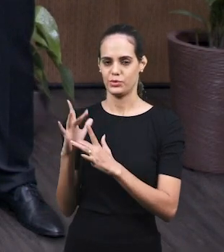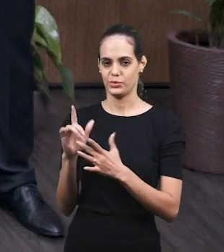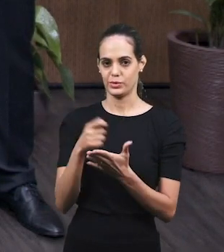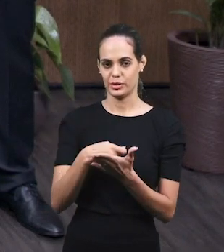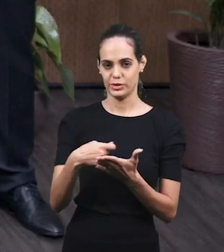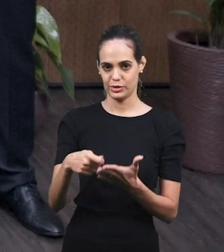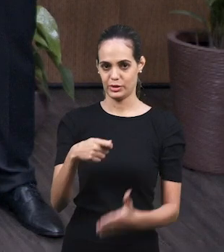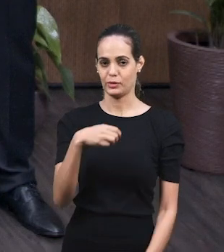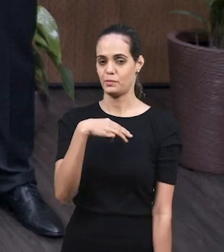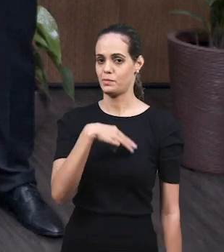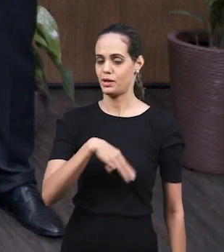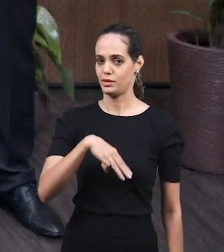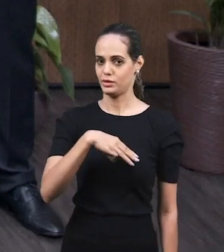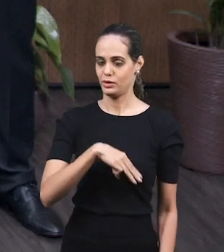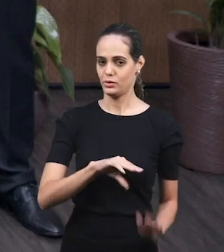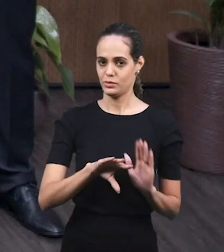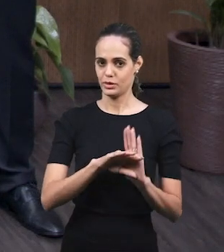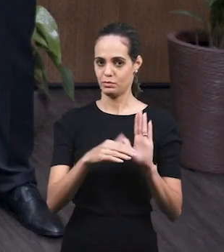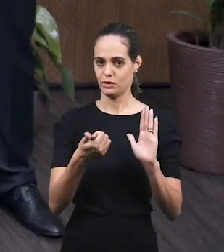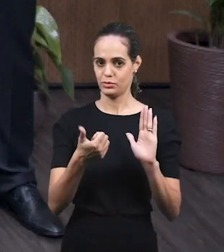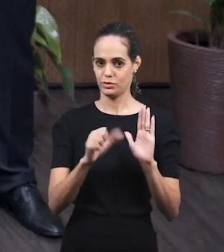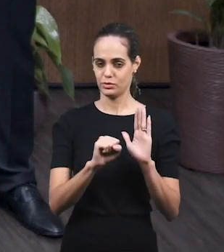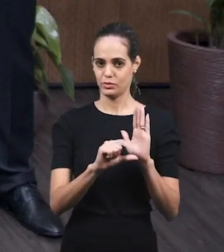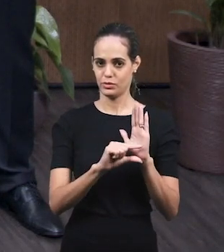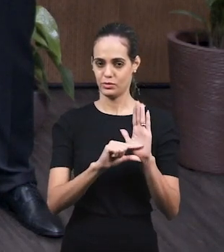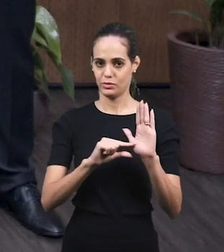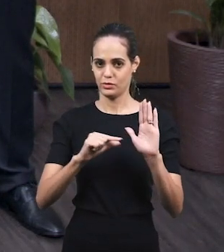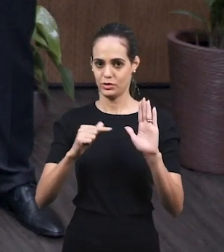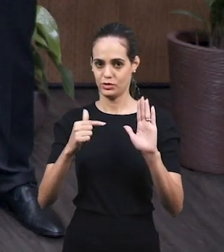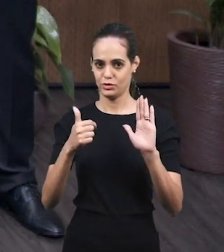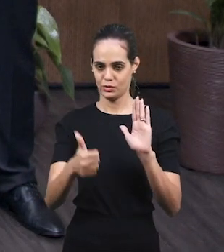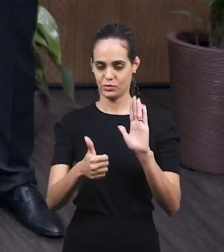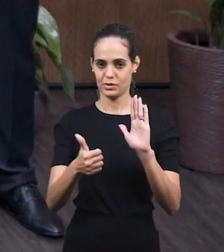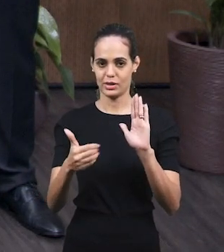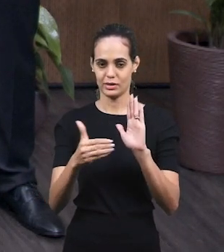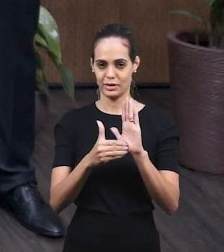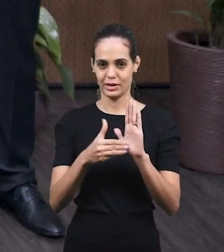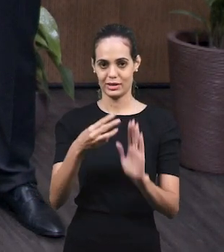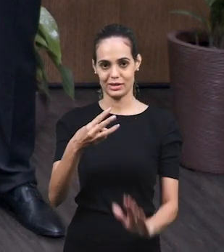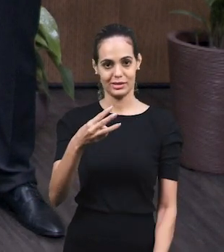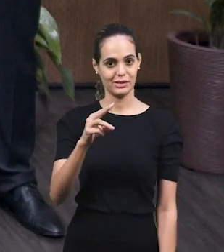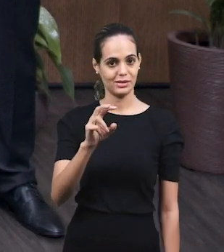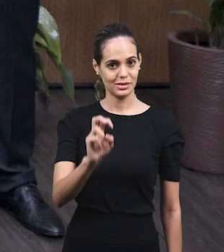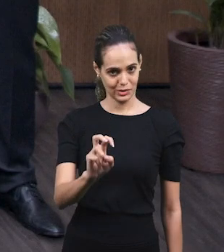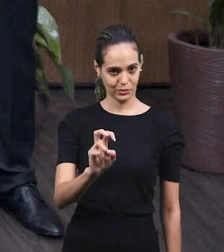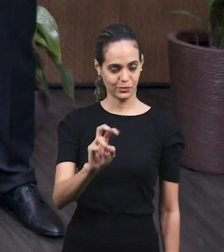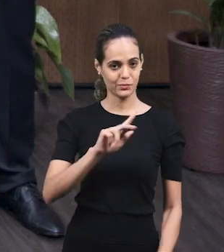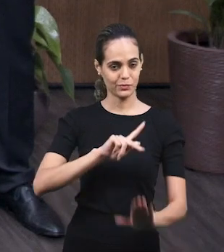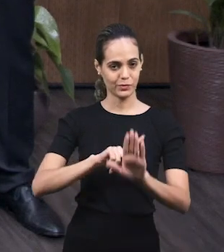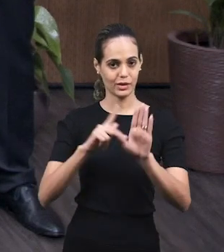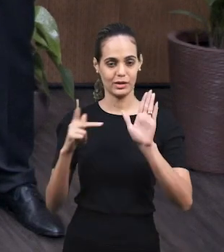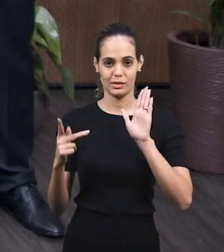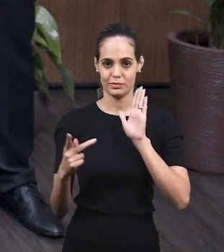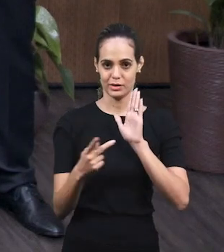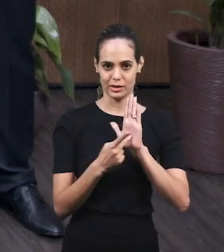sur la rencontre du Seigneur Jésus enregistrée en Matthieu chapitre 18, de 21 à